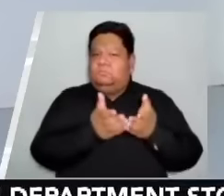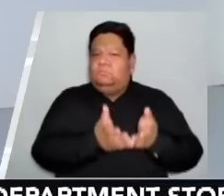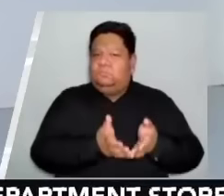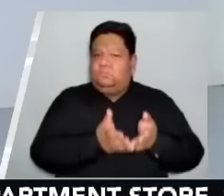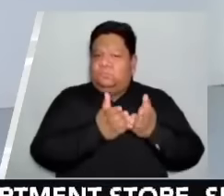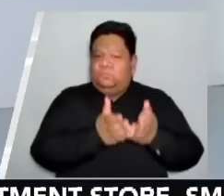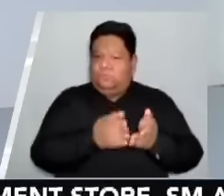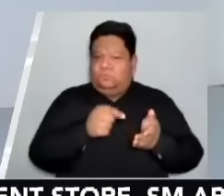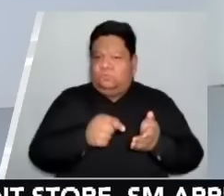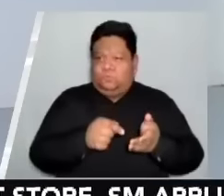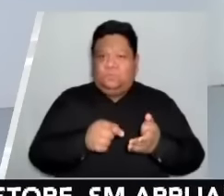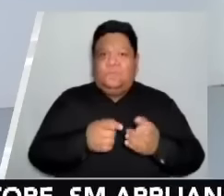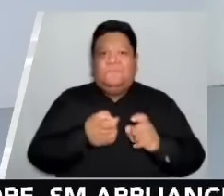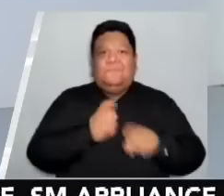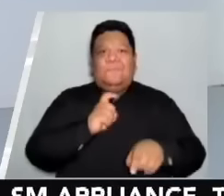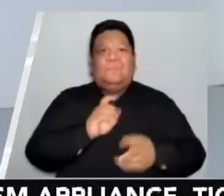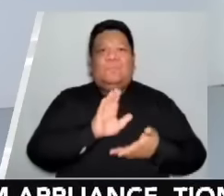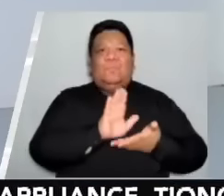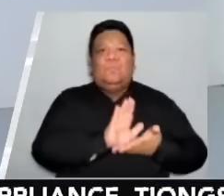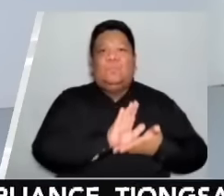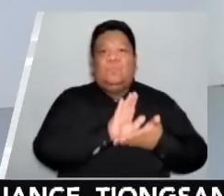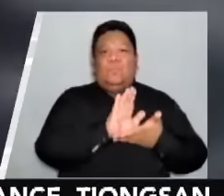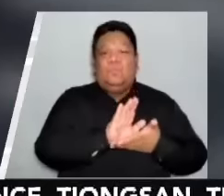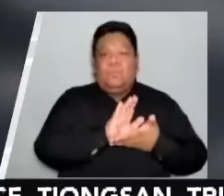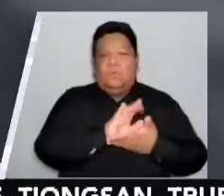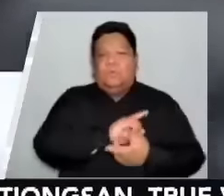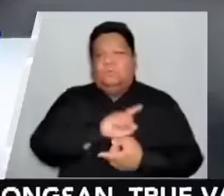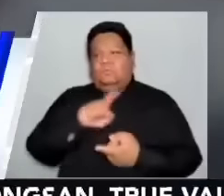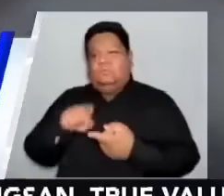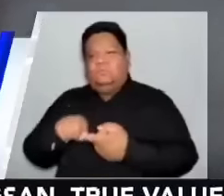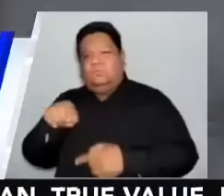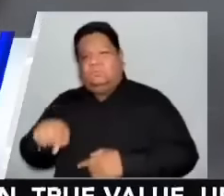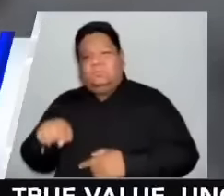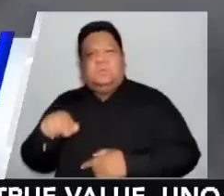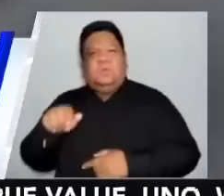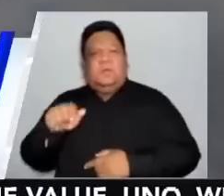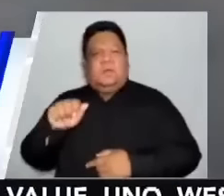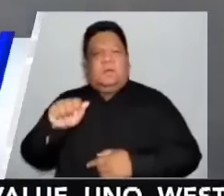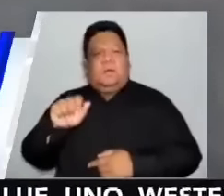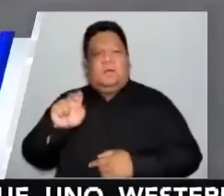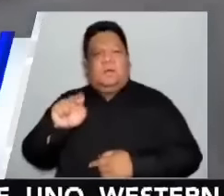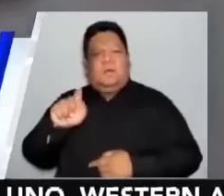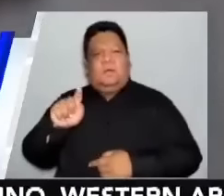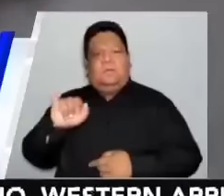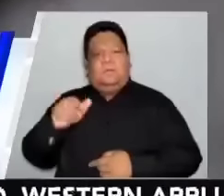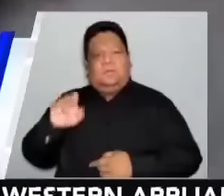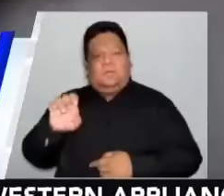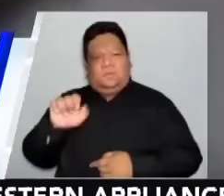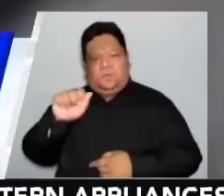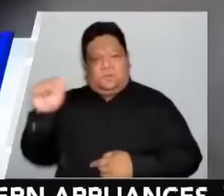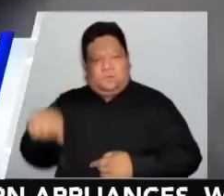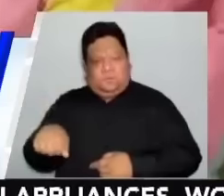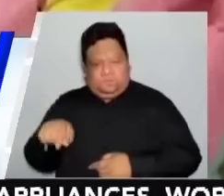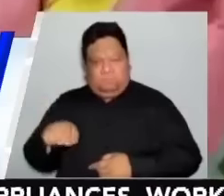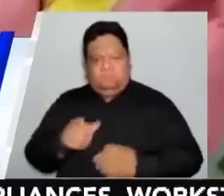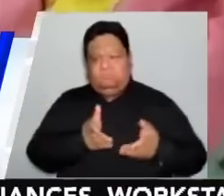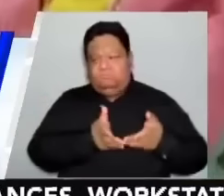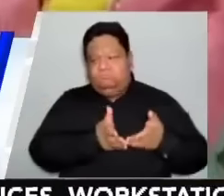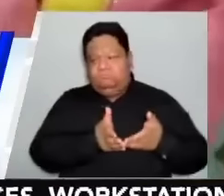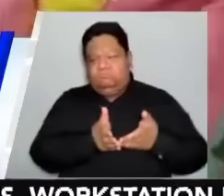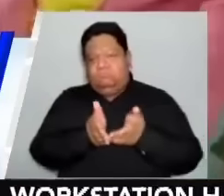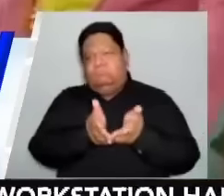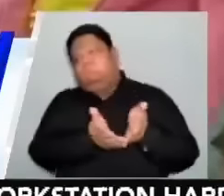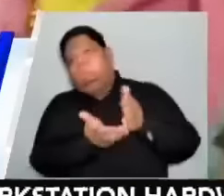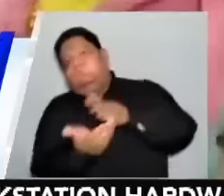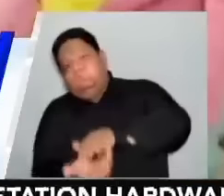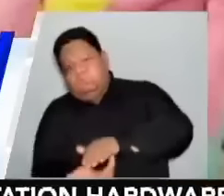karagatang bahagi ng kaluya Island sa Antique madaling araw Noong lunes ng maglayag ang mga bangkang May 20 sakay matapos